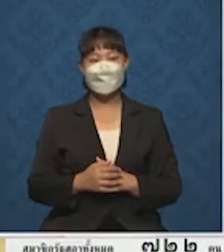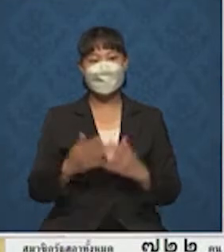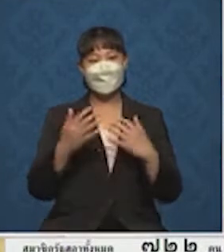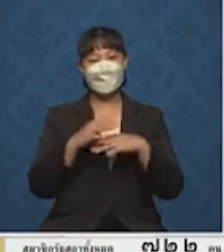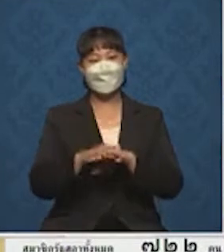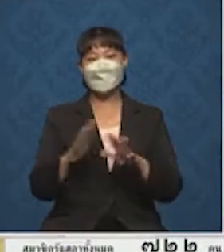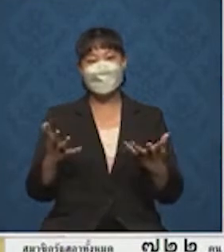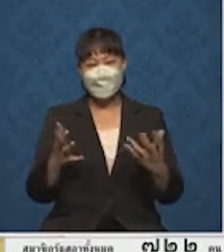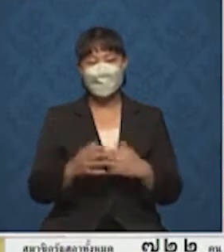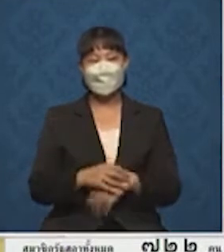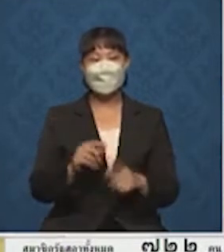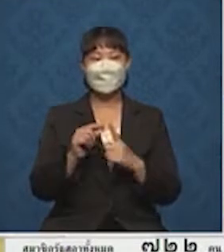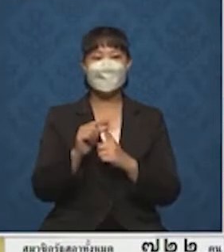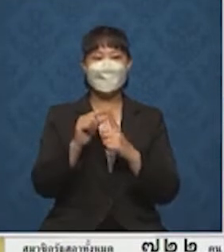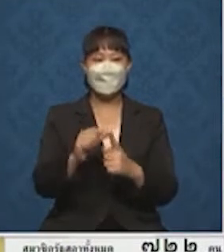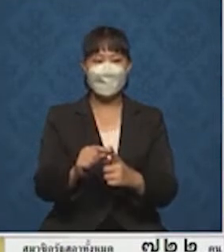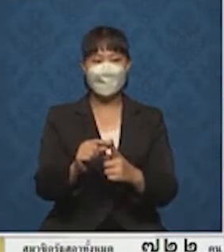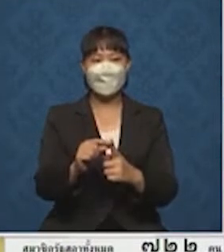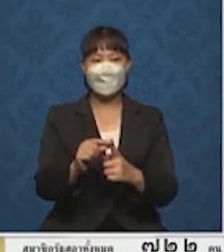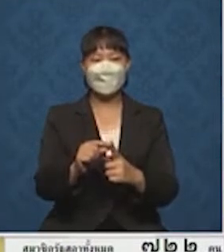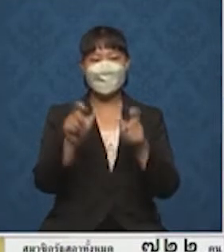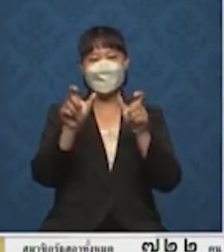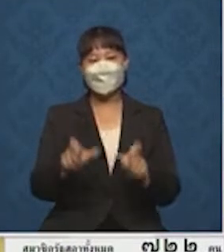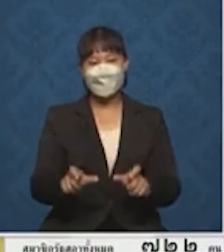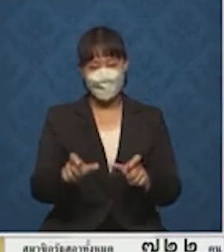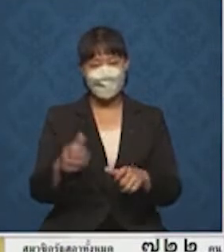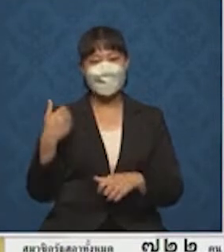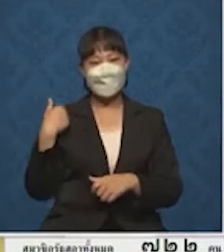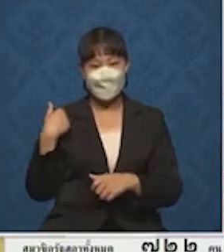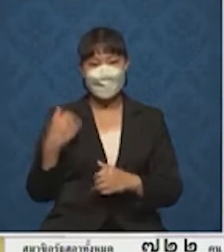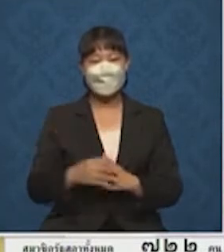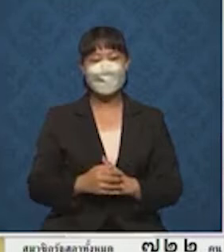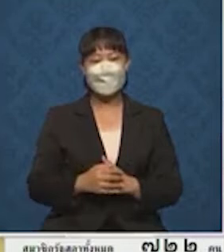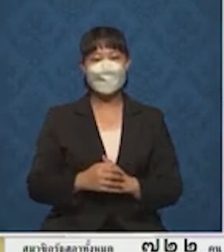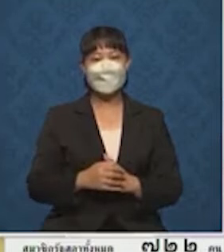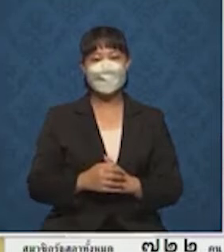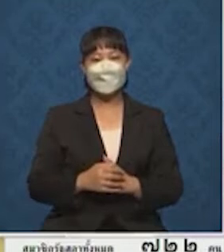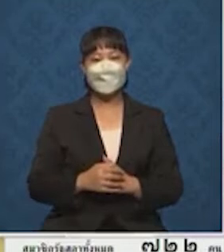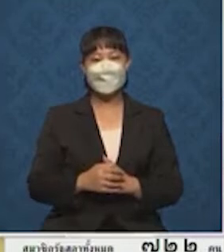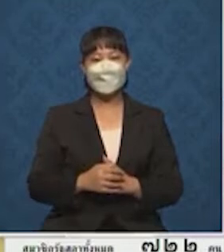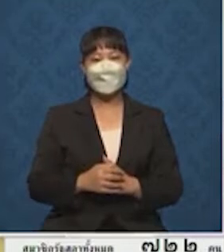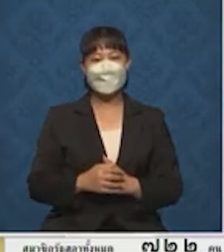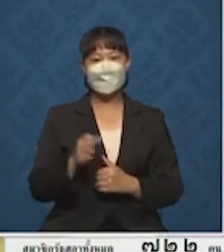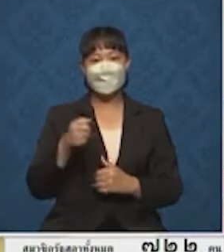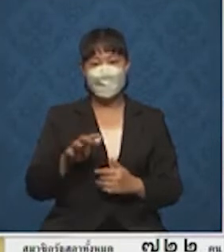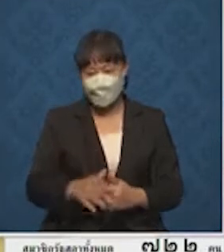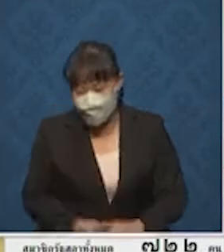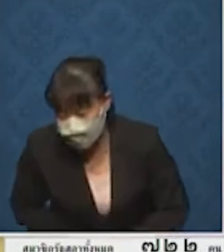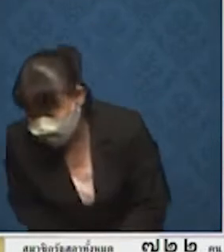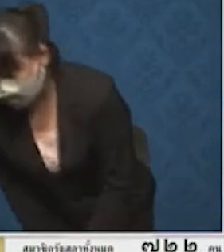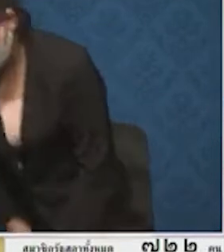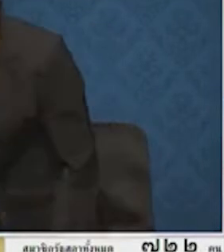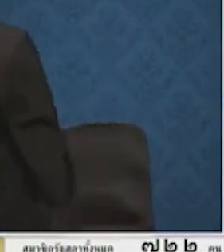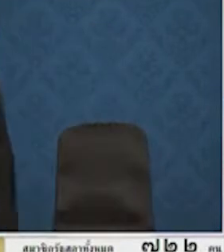ีคำภาษาที่เป็คำกรรซึ่สะท้อนเหมืในสภาแ่งนี้ว่าเมื่อเป็นลกกุ้ง